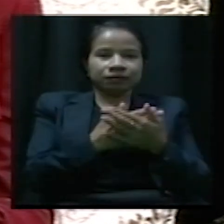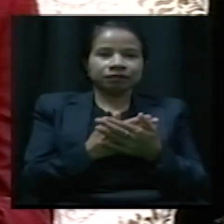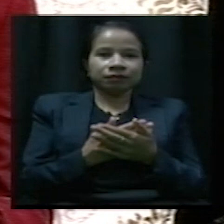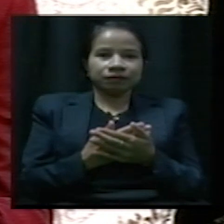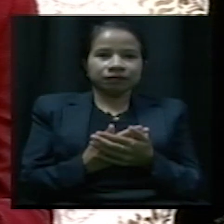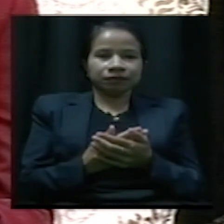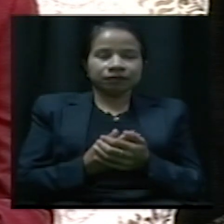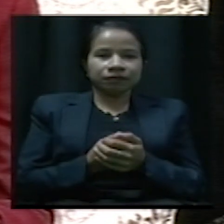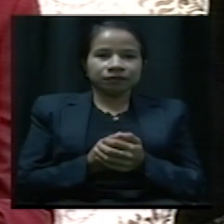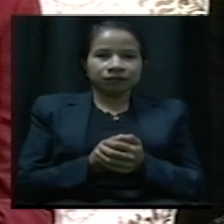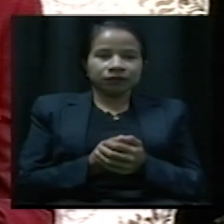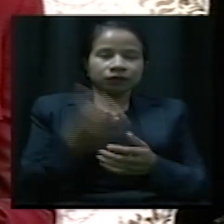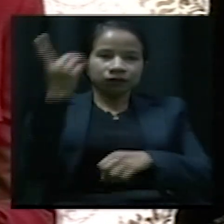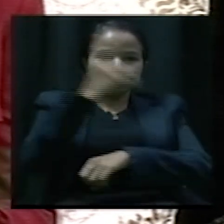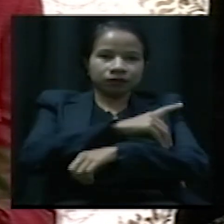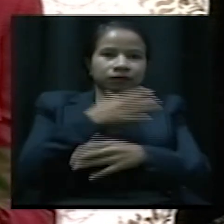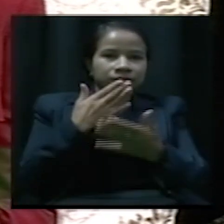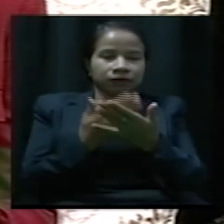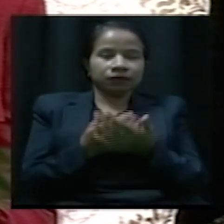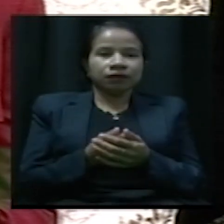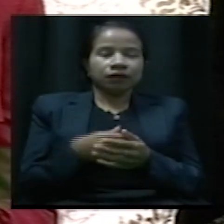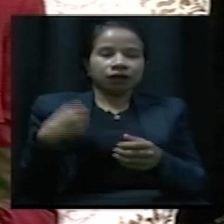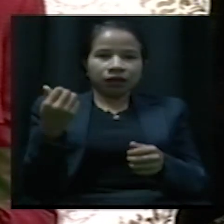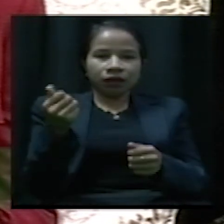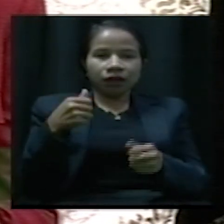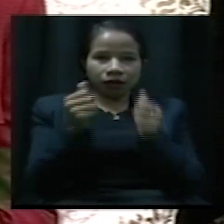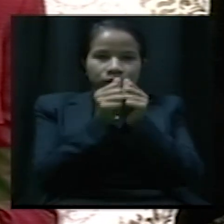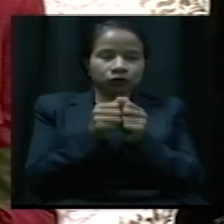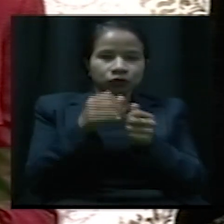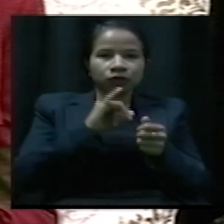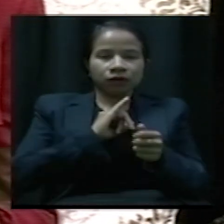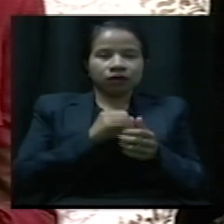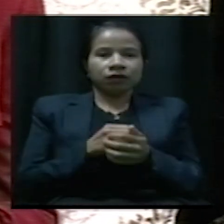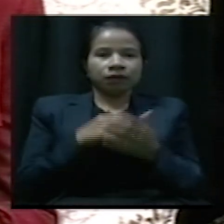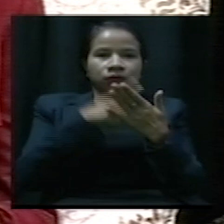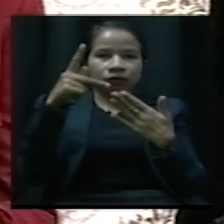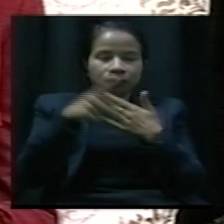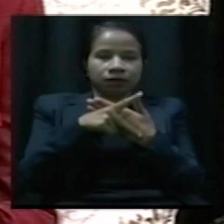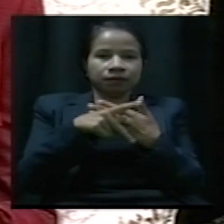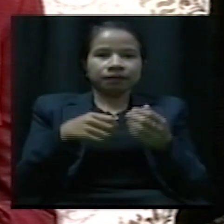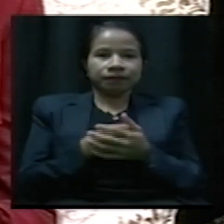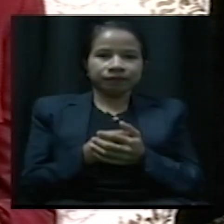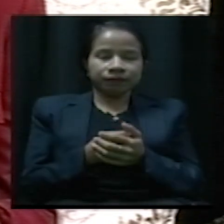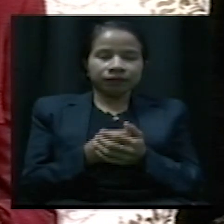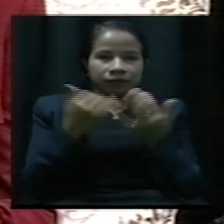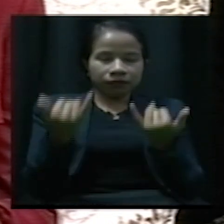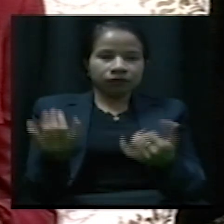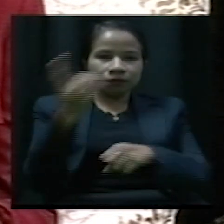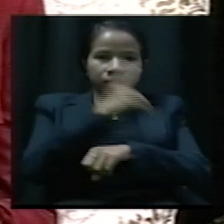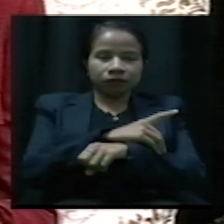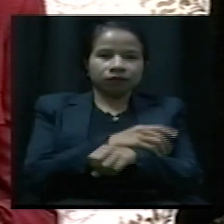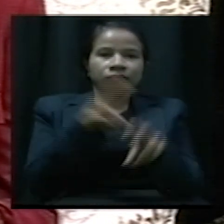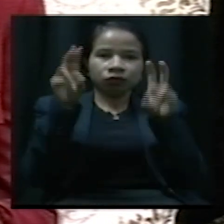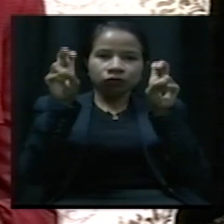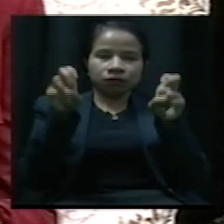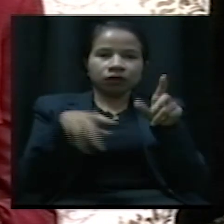Telespetadores Radio Televisão Timor-Leste, Lorong Diak, hamutuk foleu hau biar tantunyeta iha programa itene bainaka. Edisang ohing